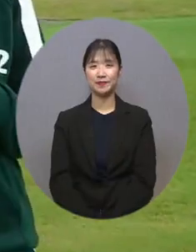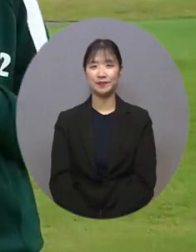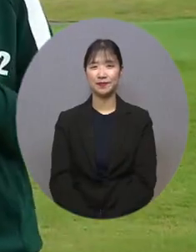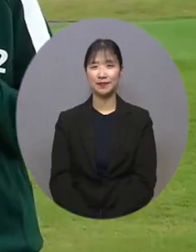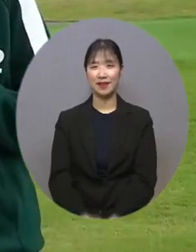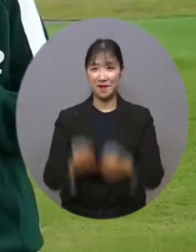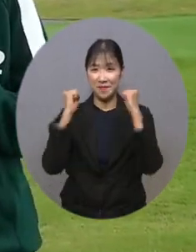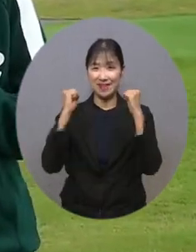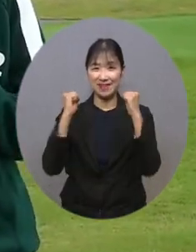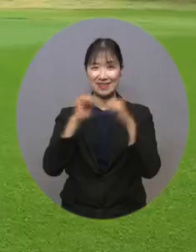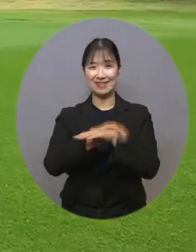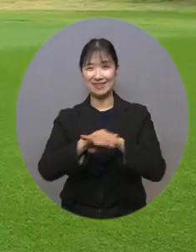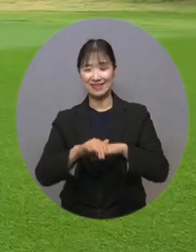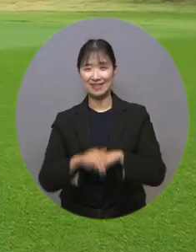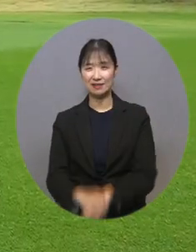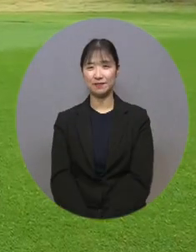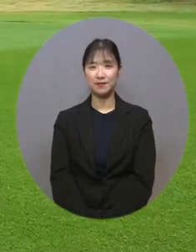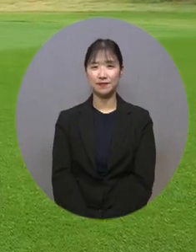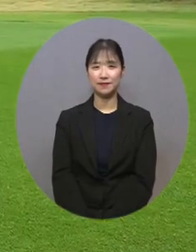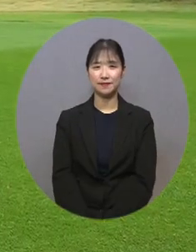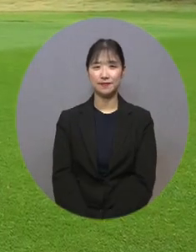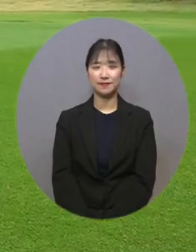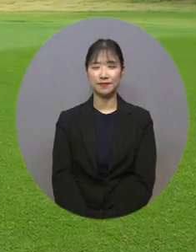현언니 화이팅! 와, 화이팅!